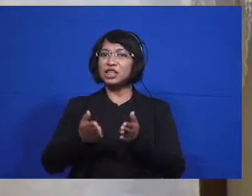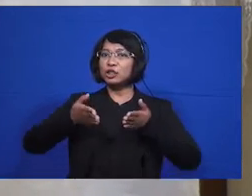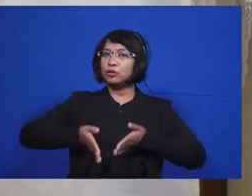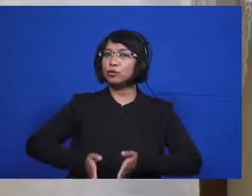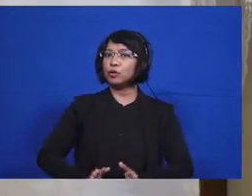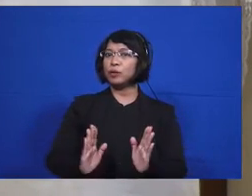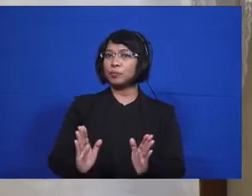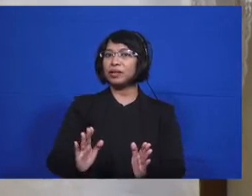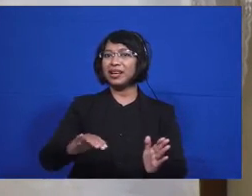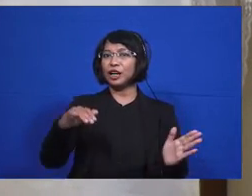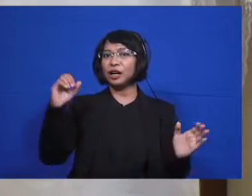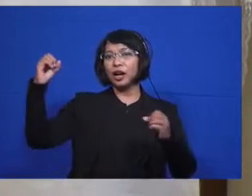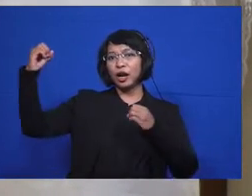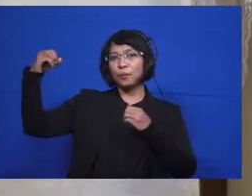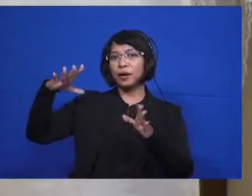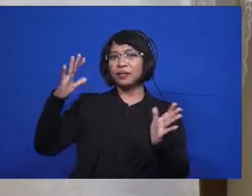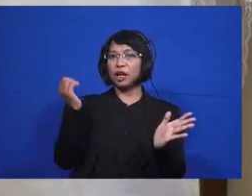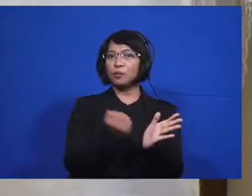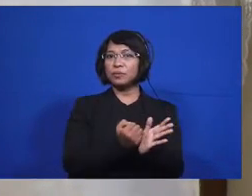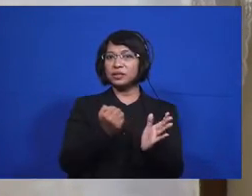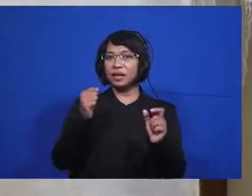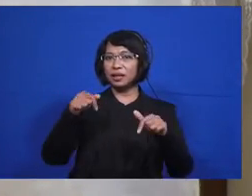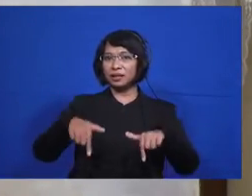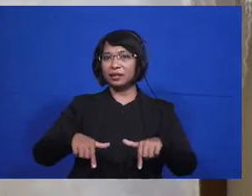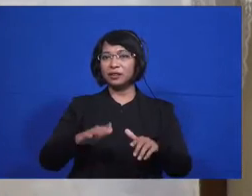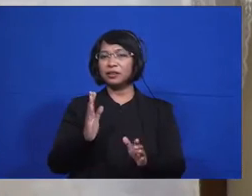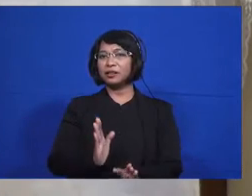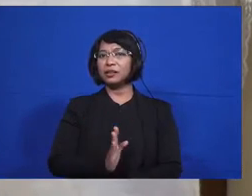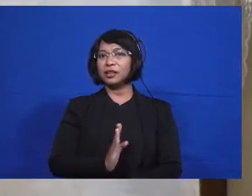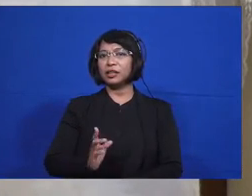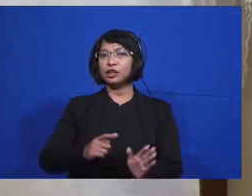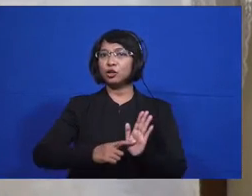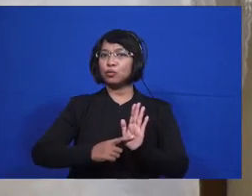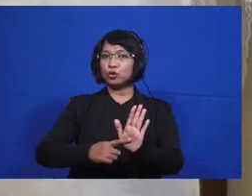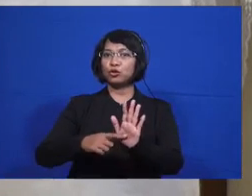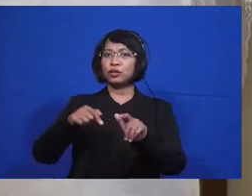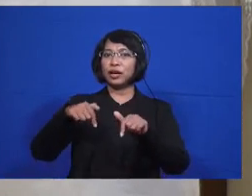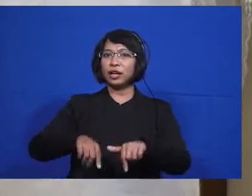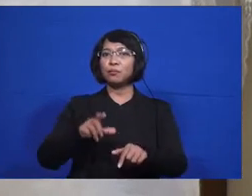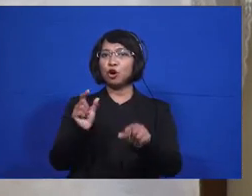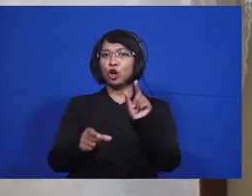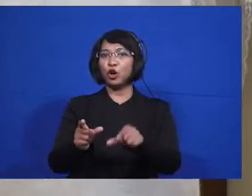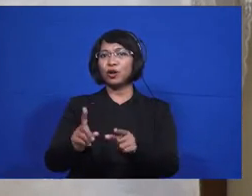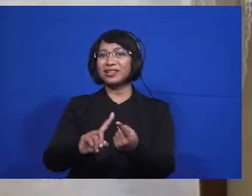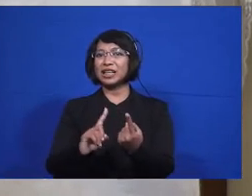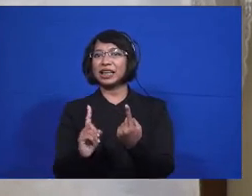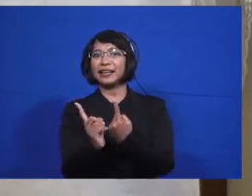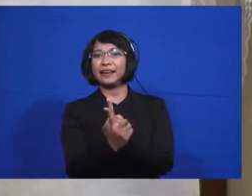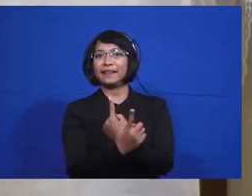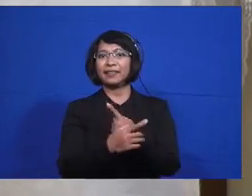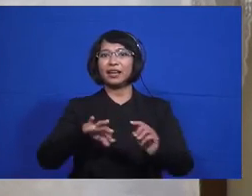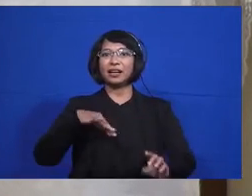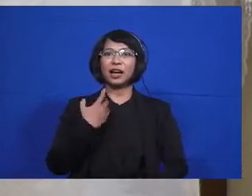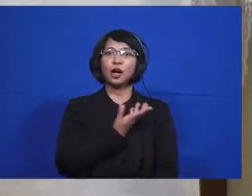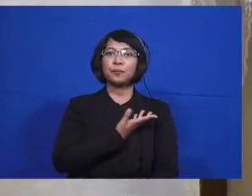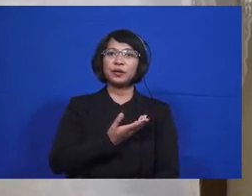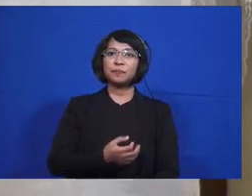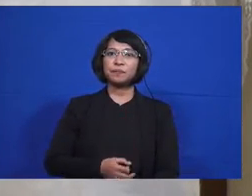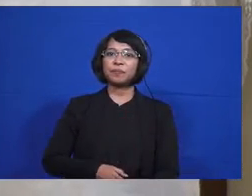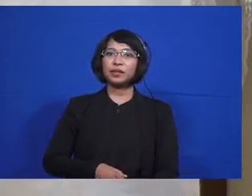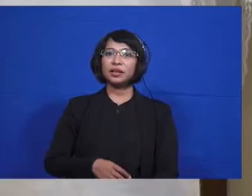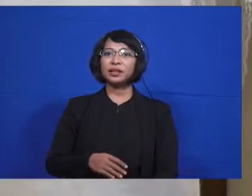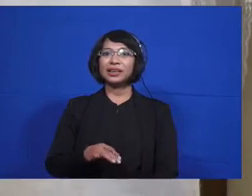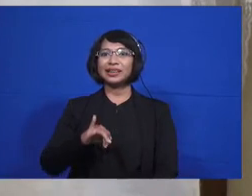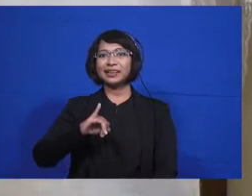rahmat tabisan ini terwujud dalam kehadiran orang-orang di sekitar kami. Dari sebab itu,